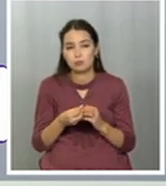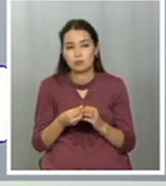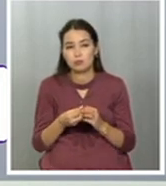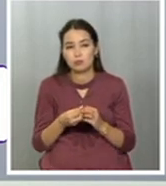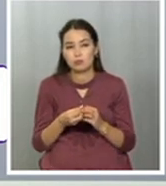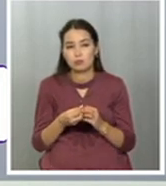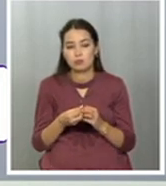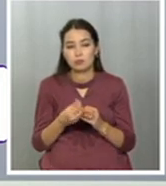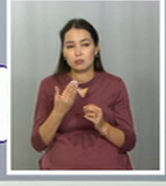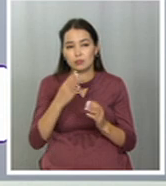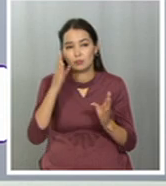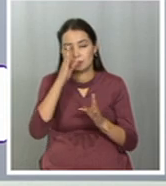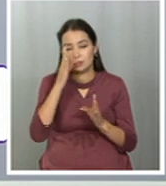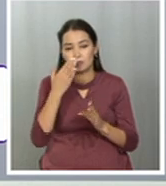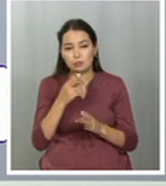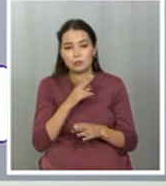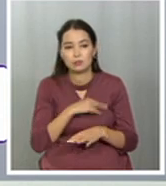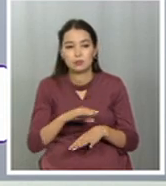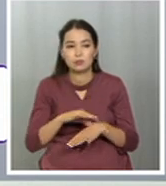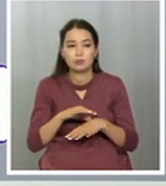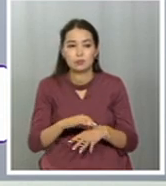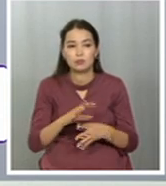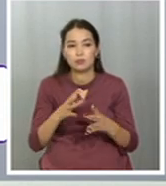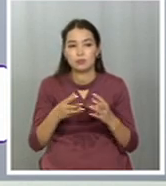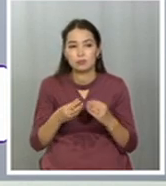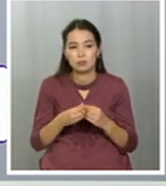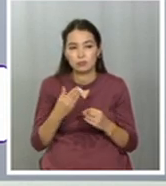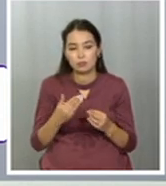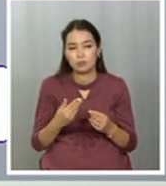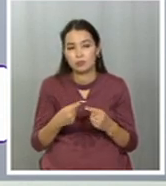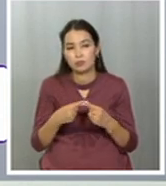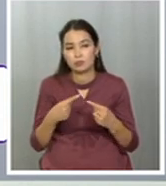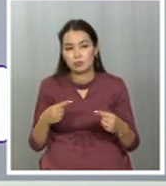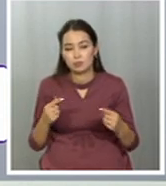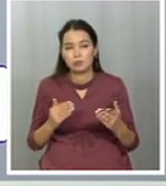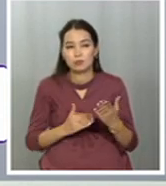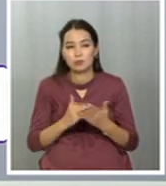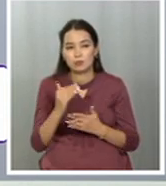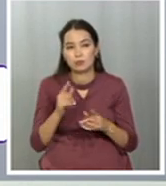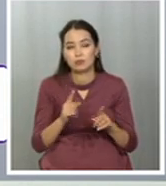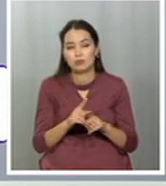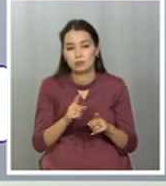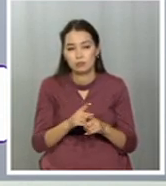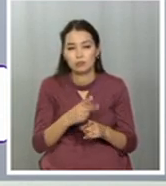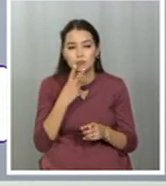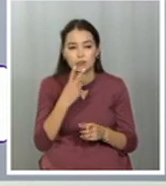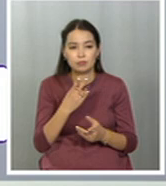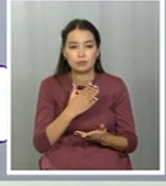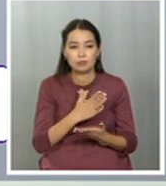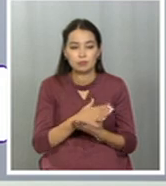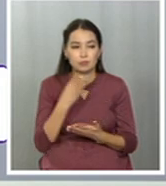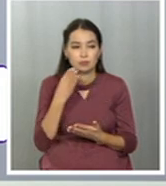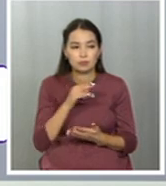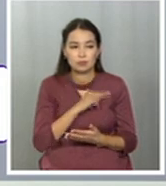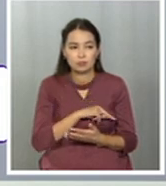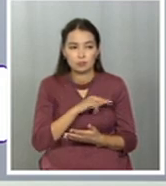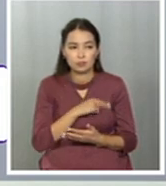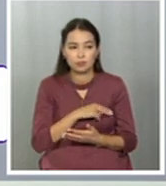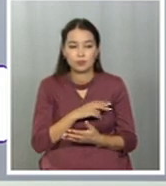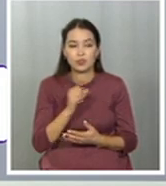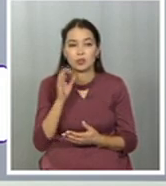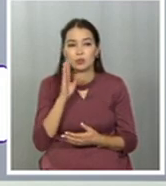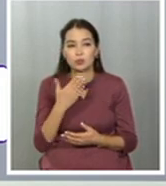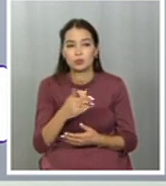Оны экологиялық мониторинг жасап, оны бақылау өте жоғары деңгейде екенін көреміз. Ал енді жалпы су